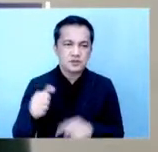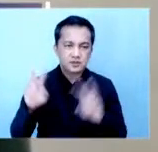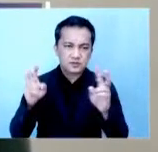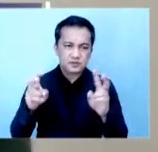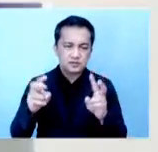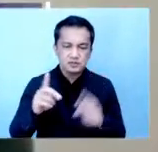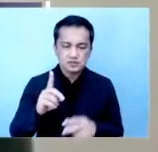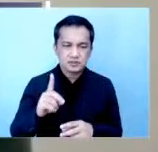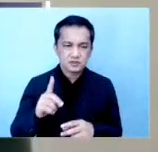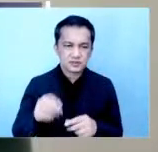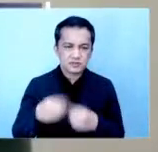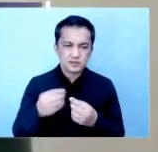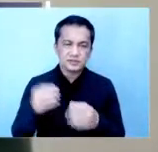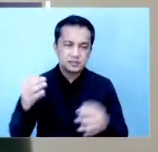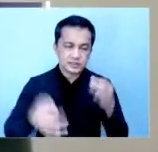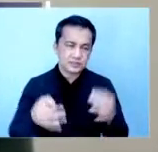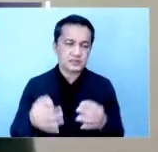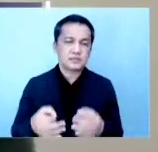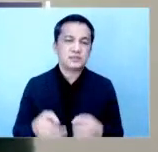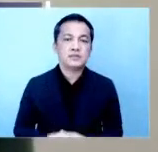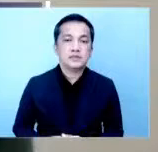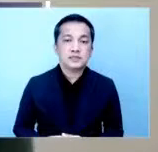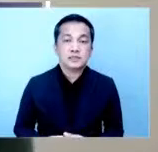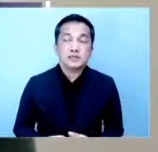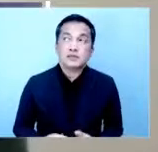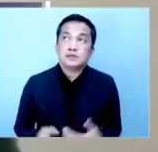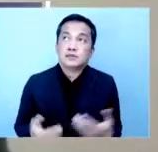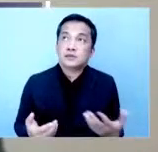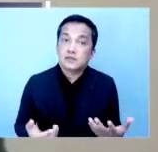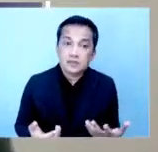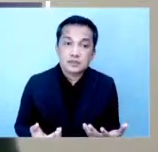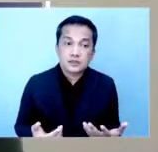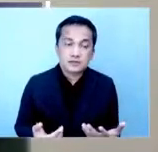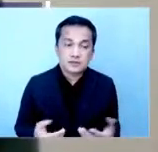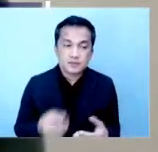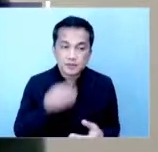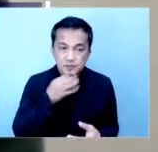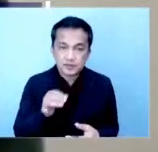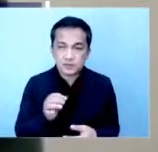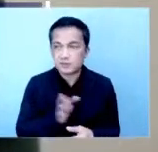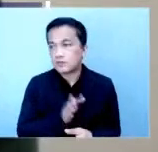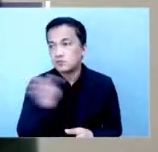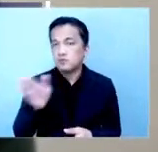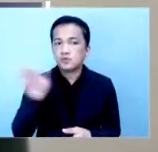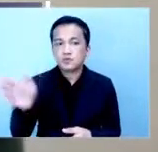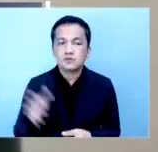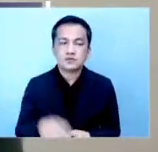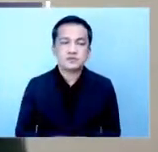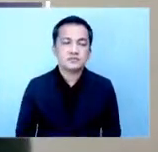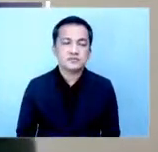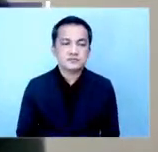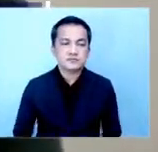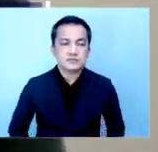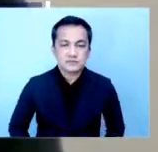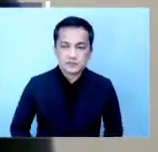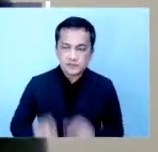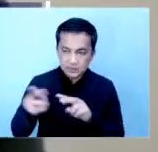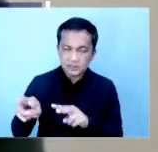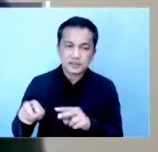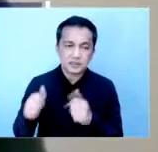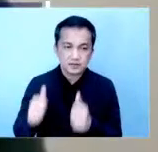dispensing justice. So ang nagiging ano nila, ang nagiging paborito lang puntahan, tingin nila effective rin